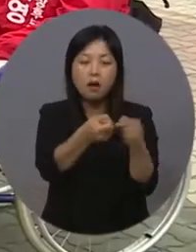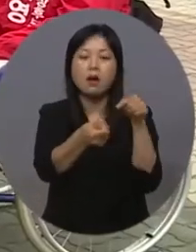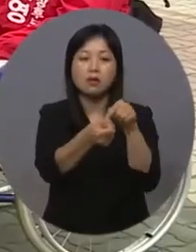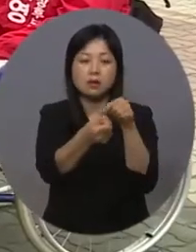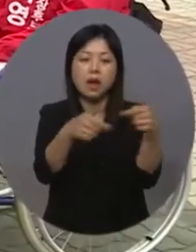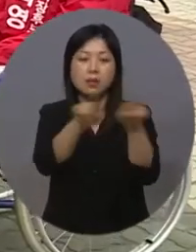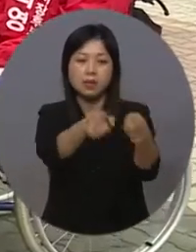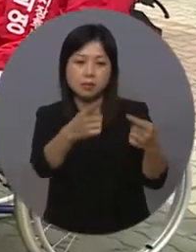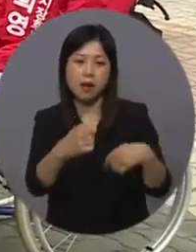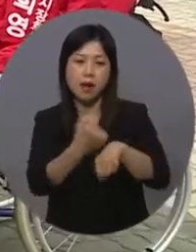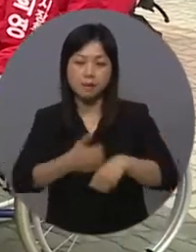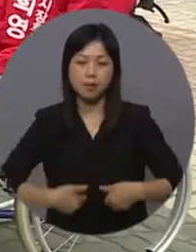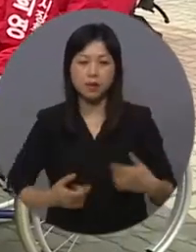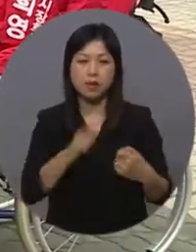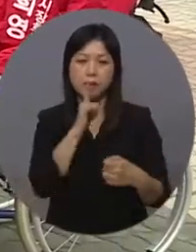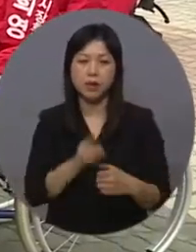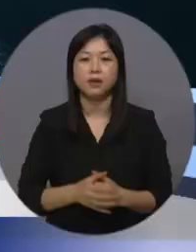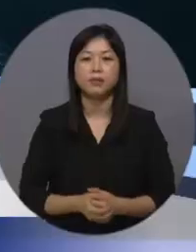할 것이라고 주장했습니다.